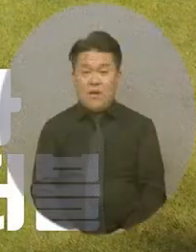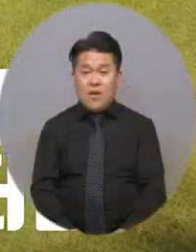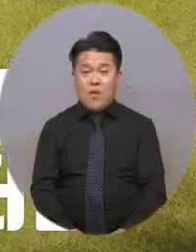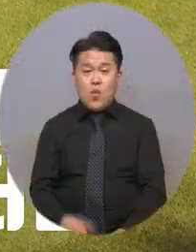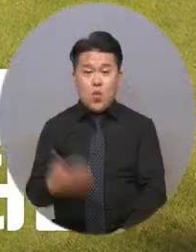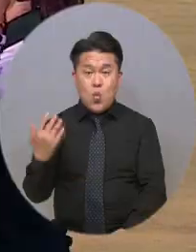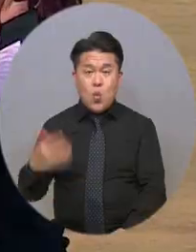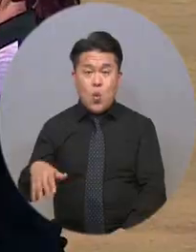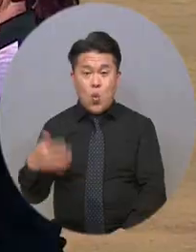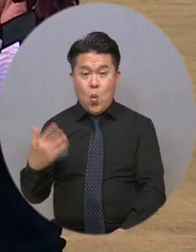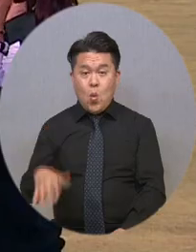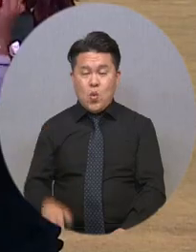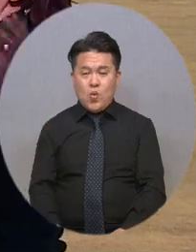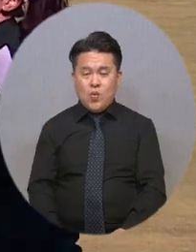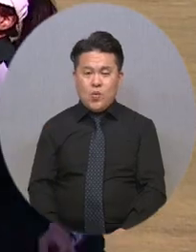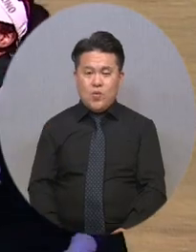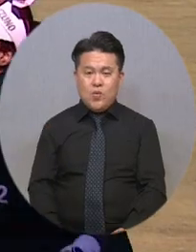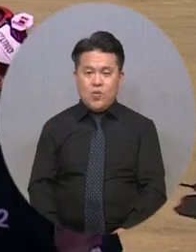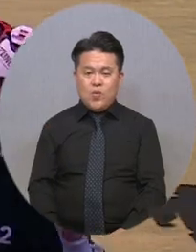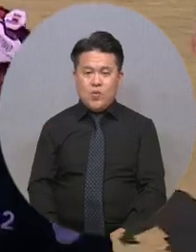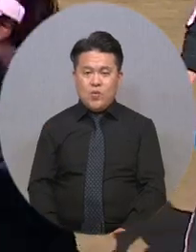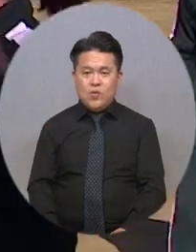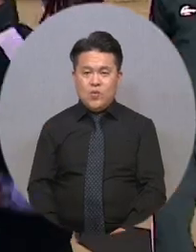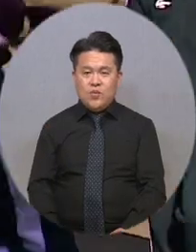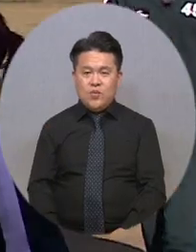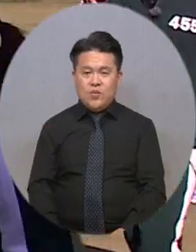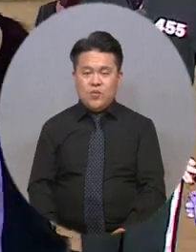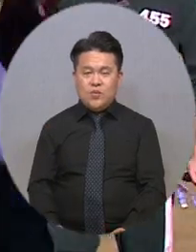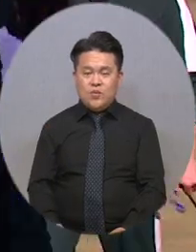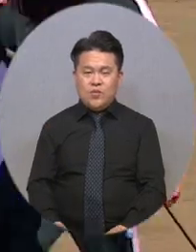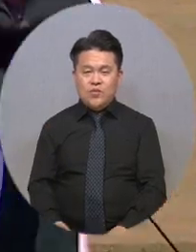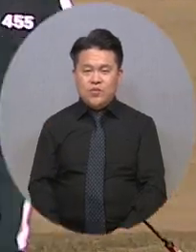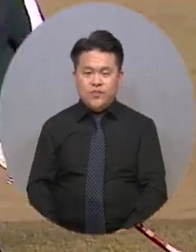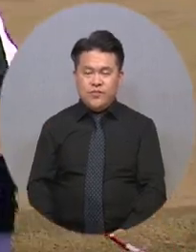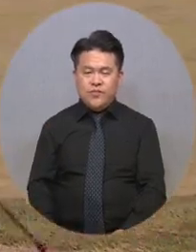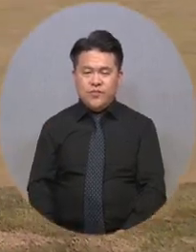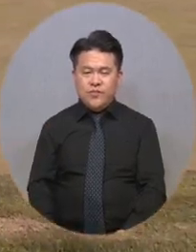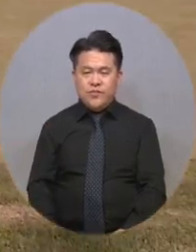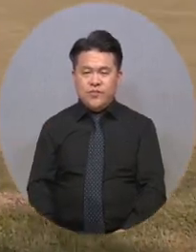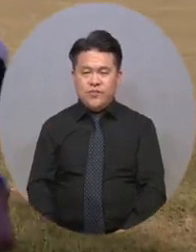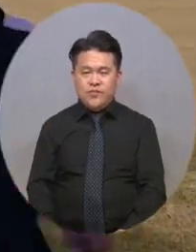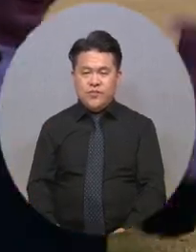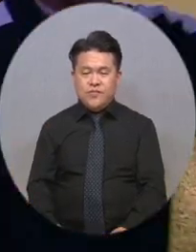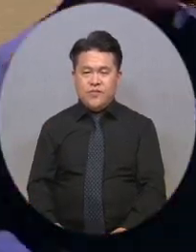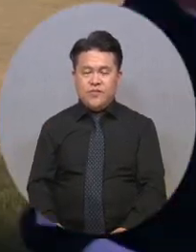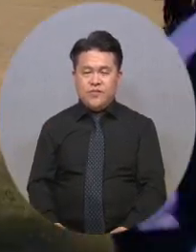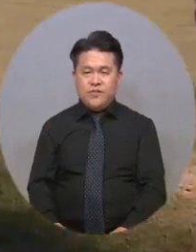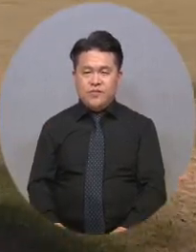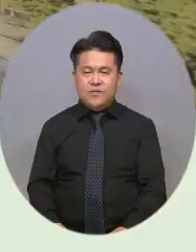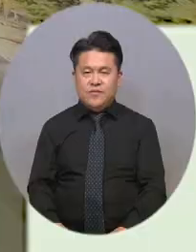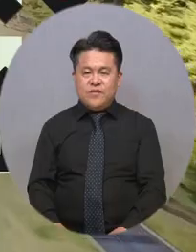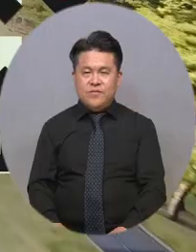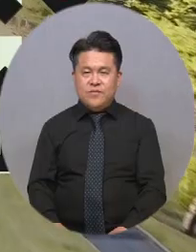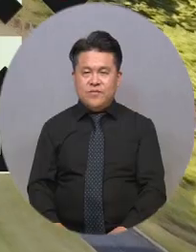오우! 그럼 여기까지 가네! 오우! 두 잔! 야! 야!